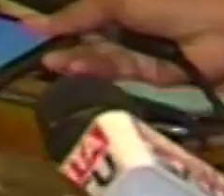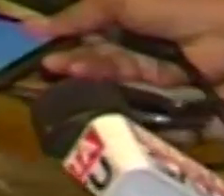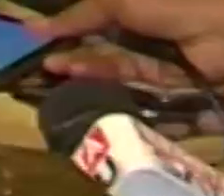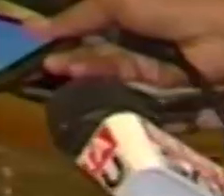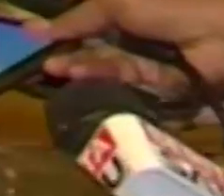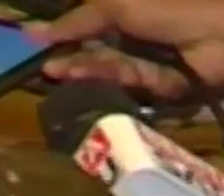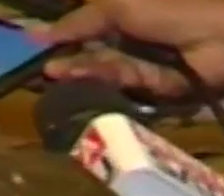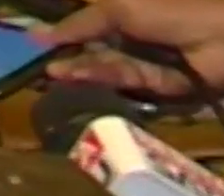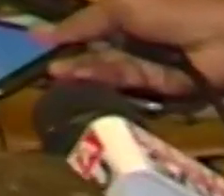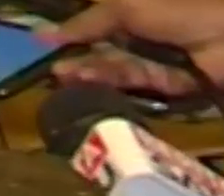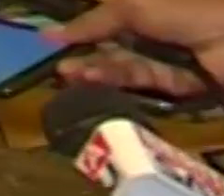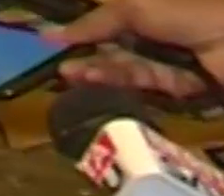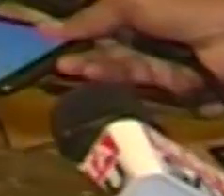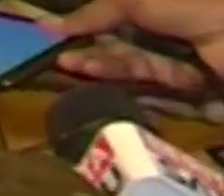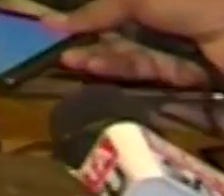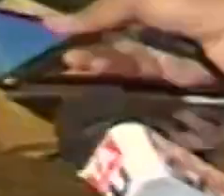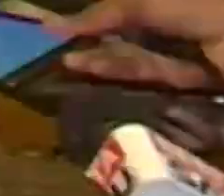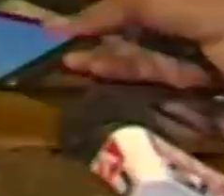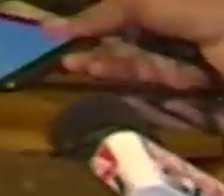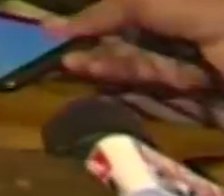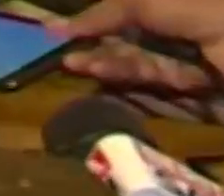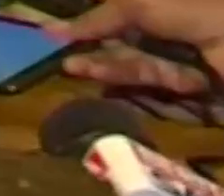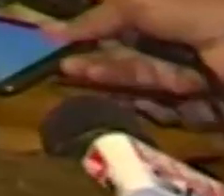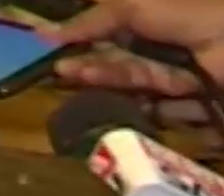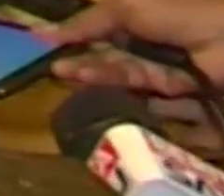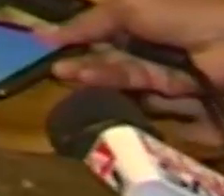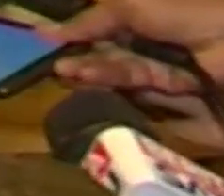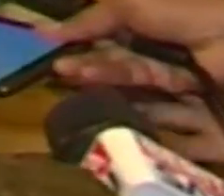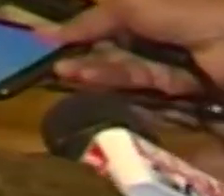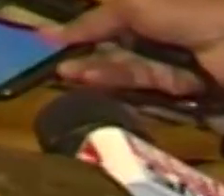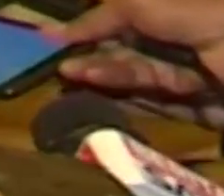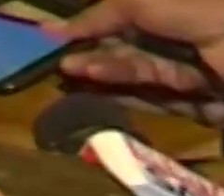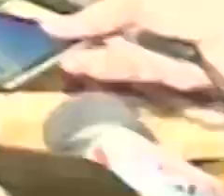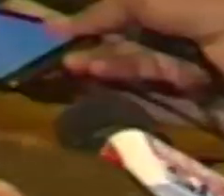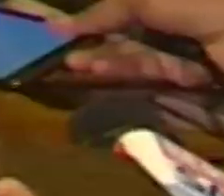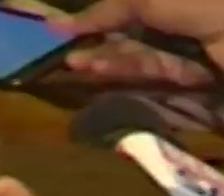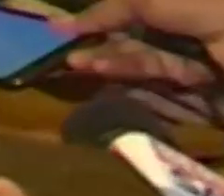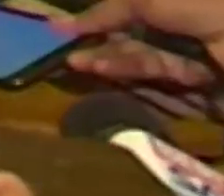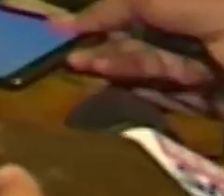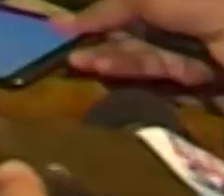ingin mendapatkan sebuah ketegasan, ada progres atau enggak?